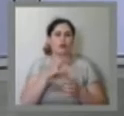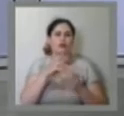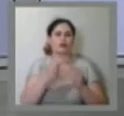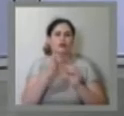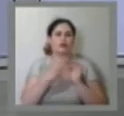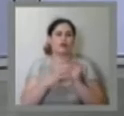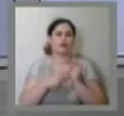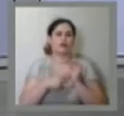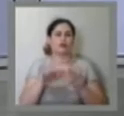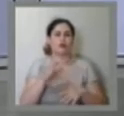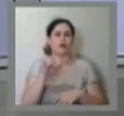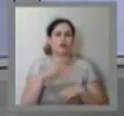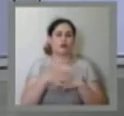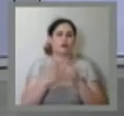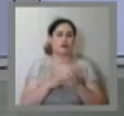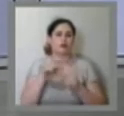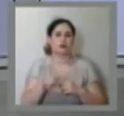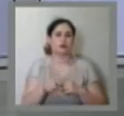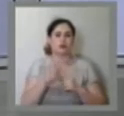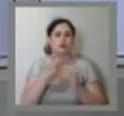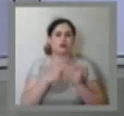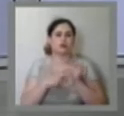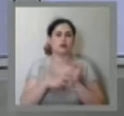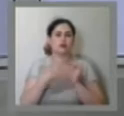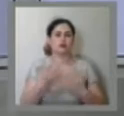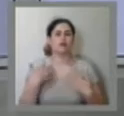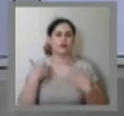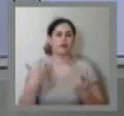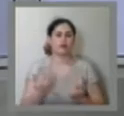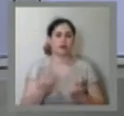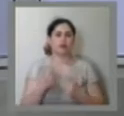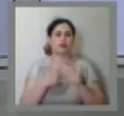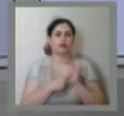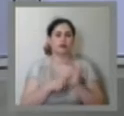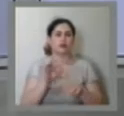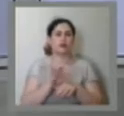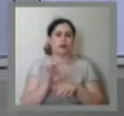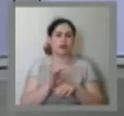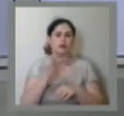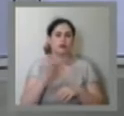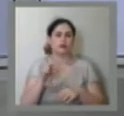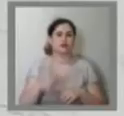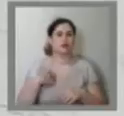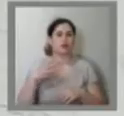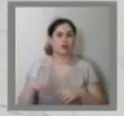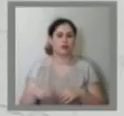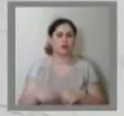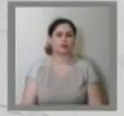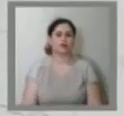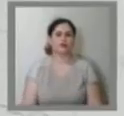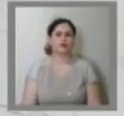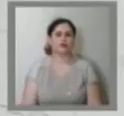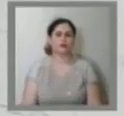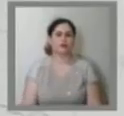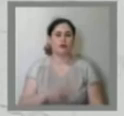випадків COVID-19, із них 174 людини одужали, 6 інфіковані, 3 людини померли. Загалом